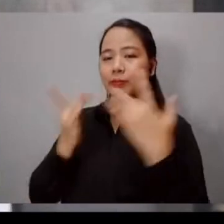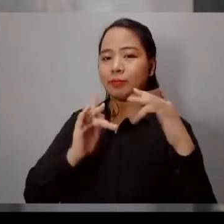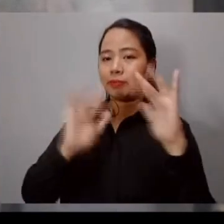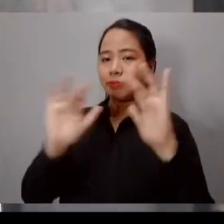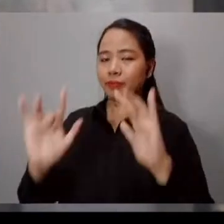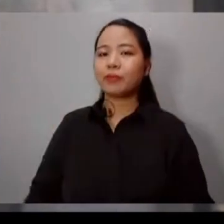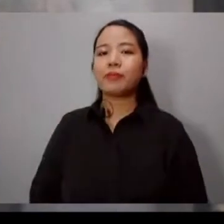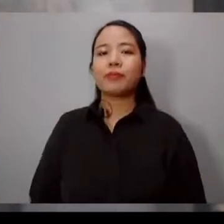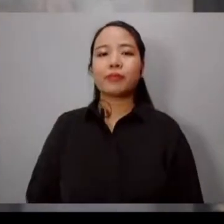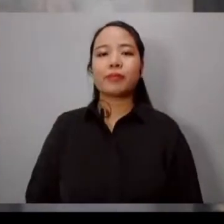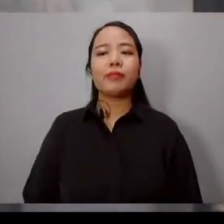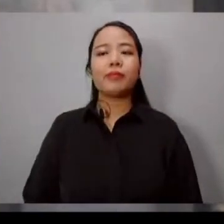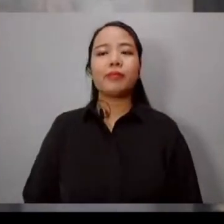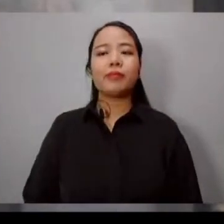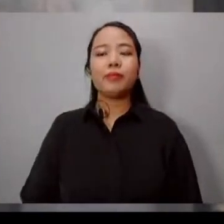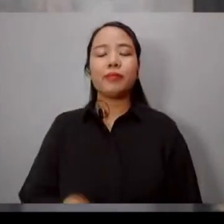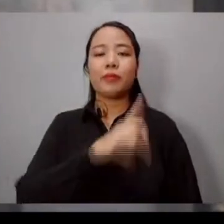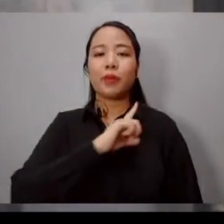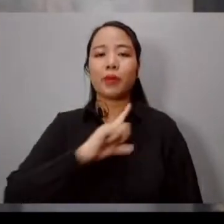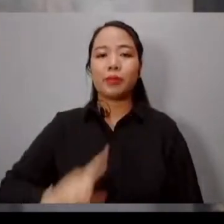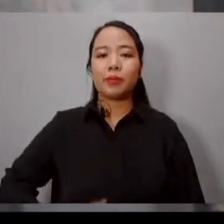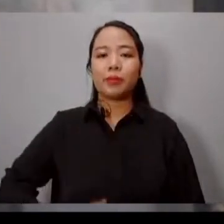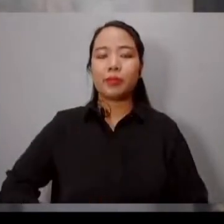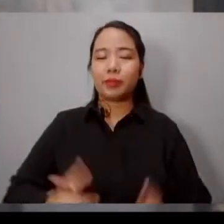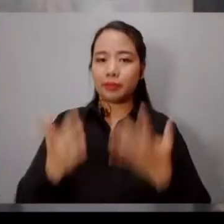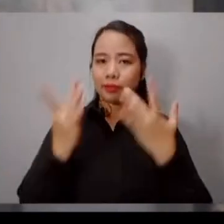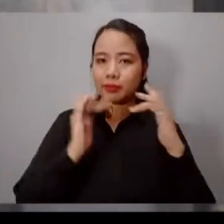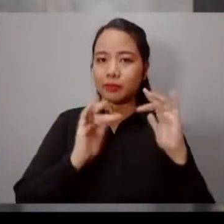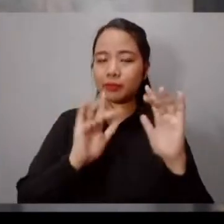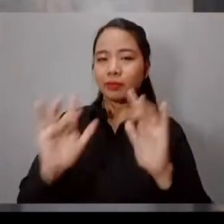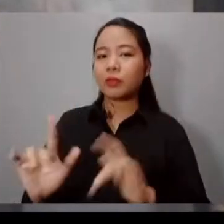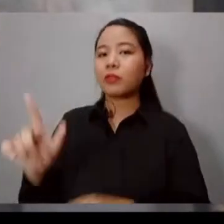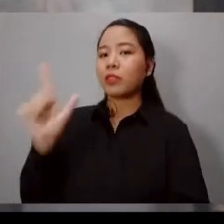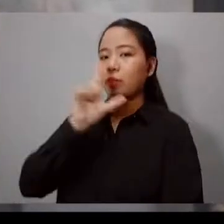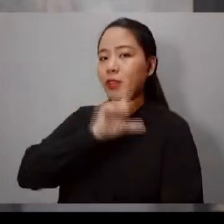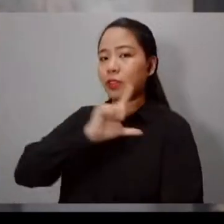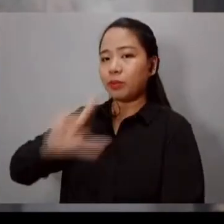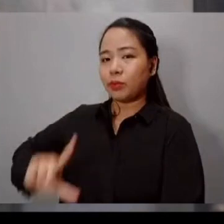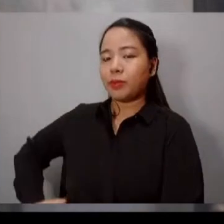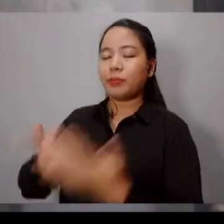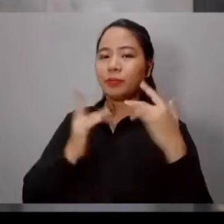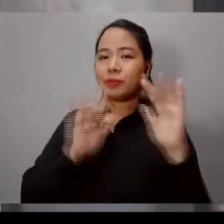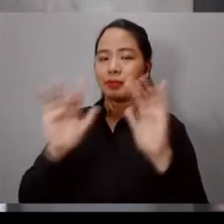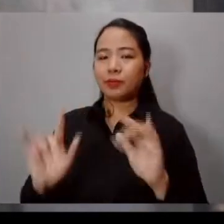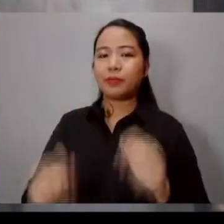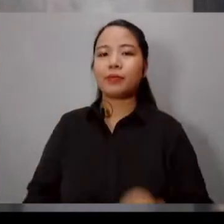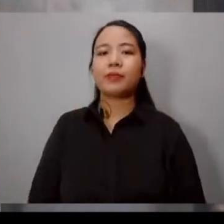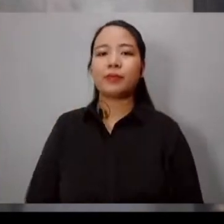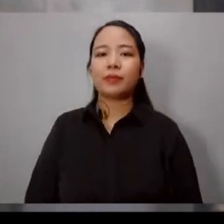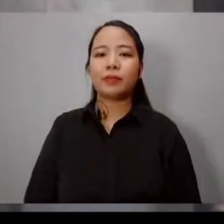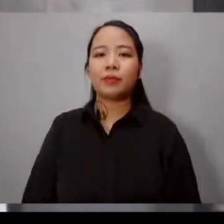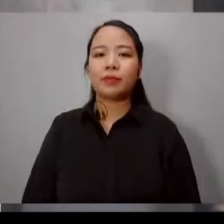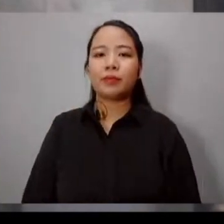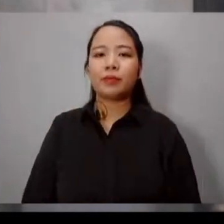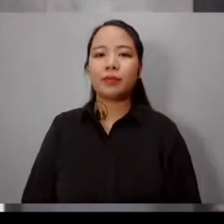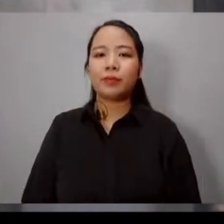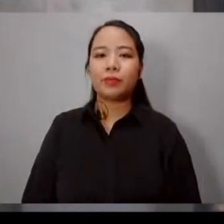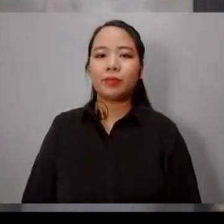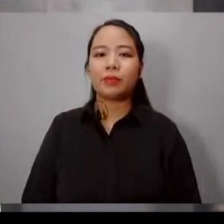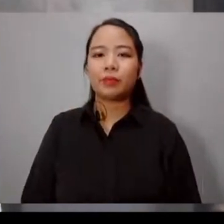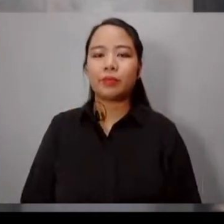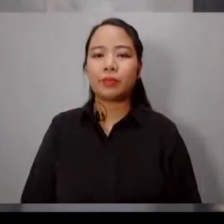Panginoon, kaawaan mo kami. Panginoon, kaawaan mo kami. Gloria in